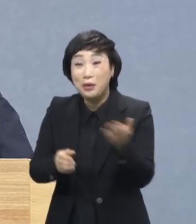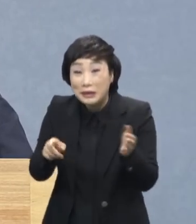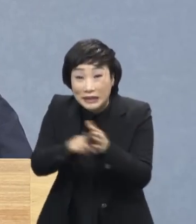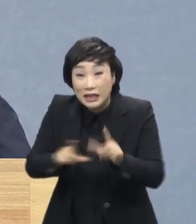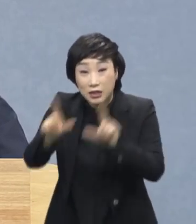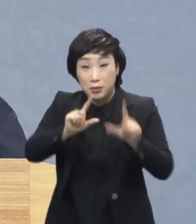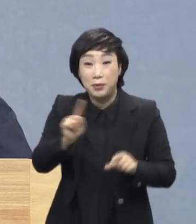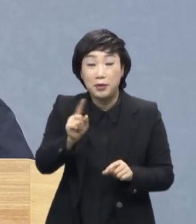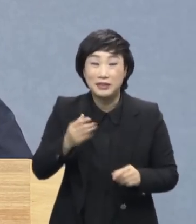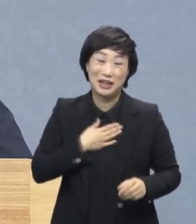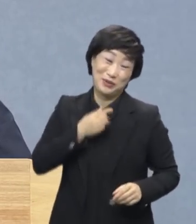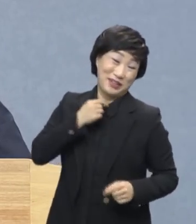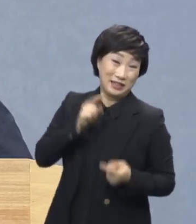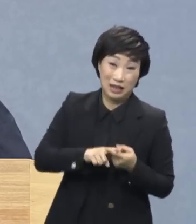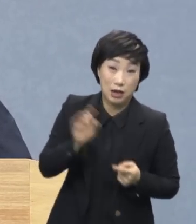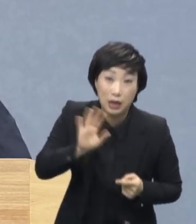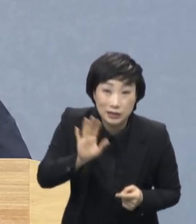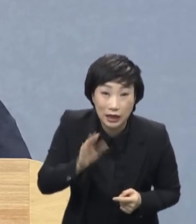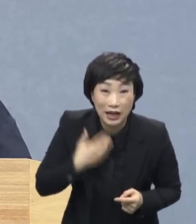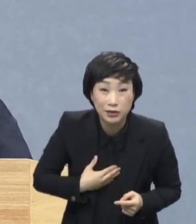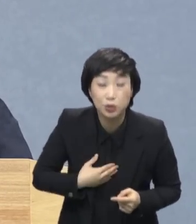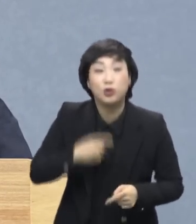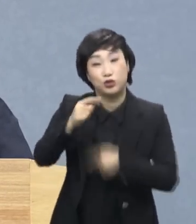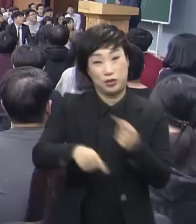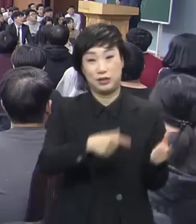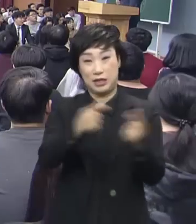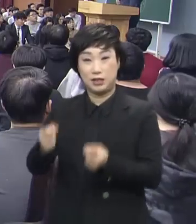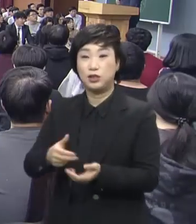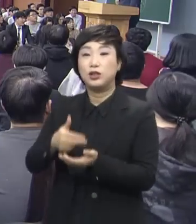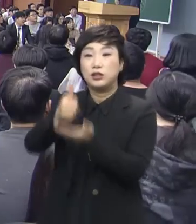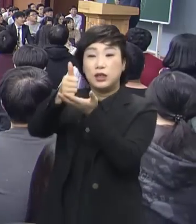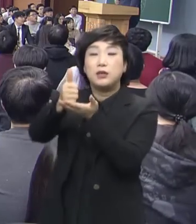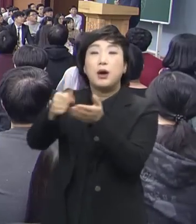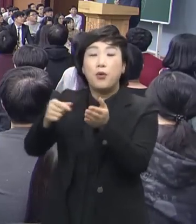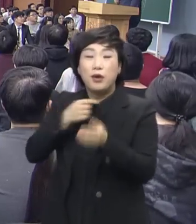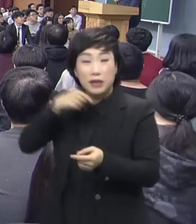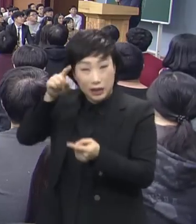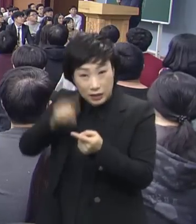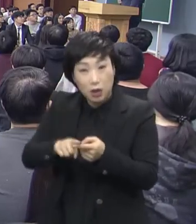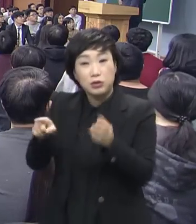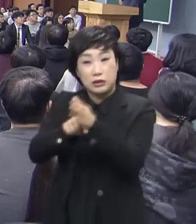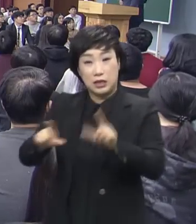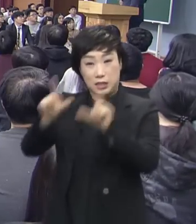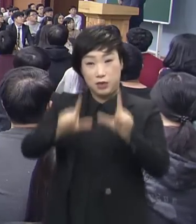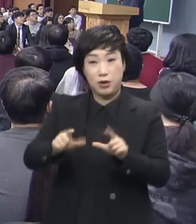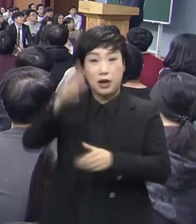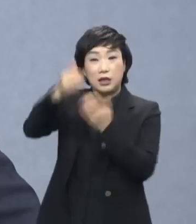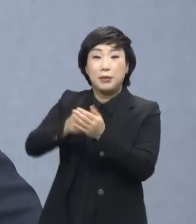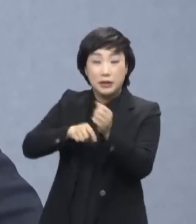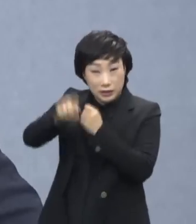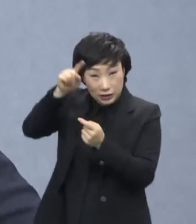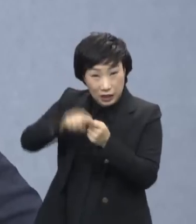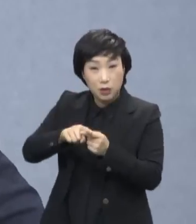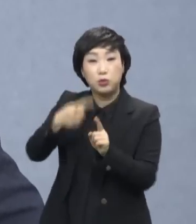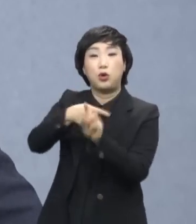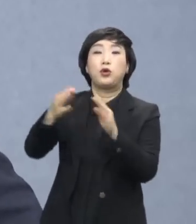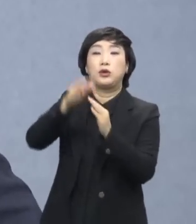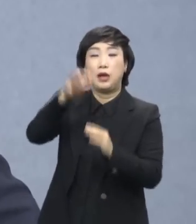내 원대로 되는 게 아니다. 다시 주님 원대로. 하나님의 뜻대로 하는 교회